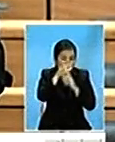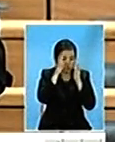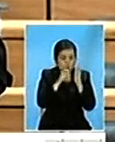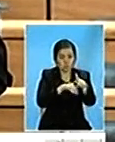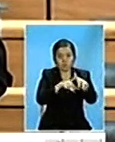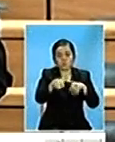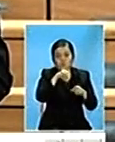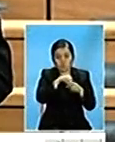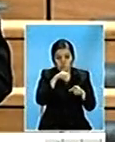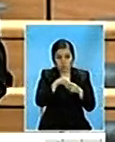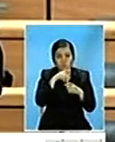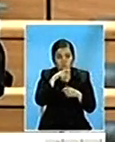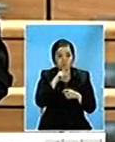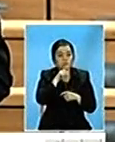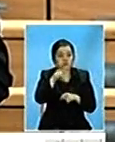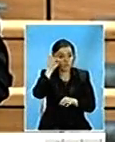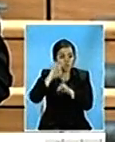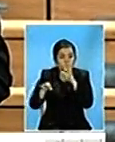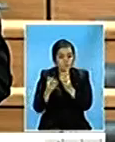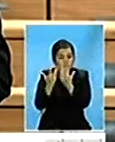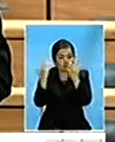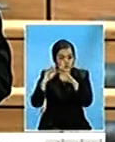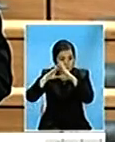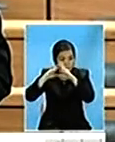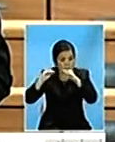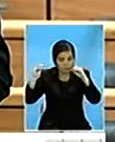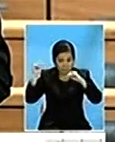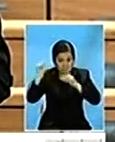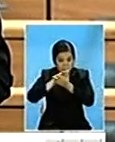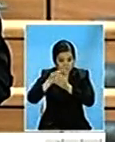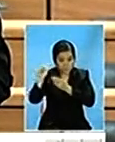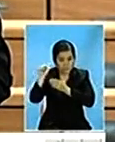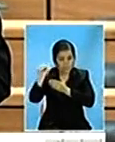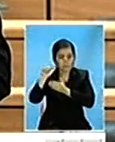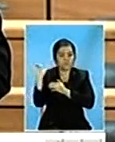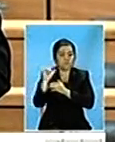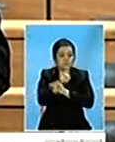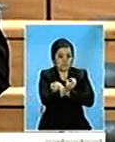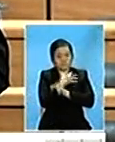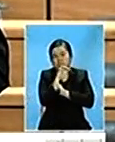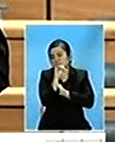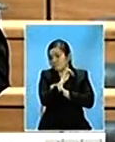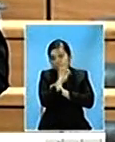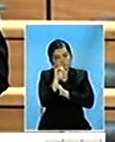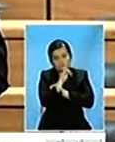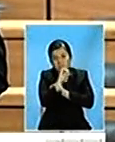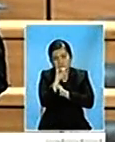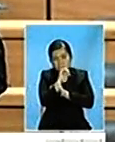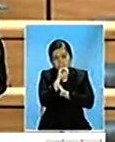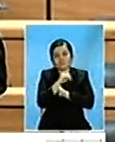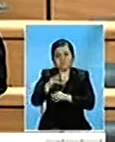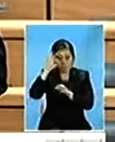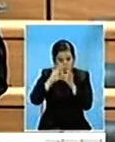าขณะนี้ไฟดับสนิทและยังคำตอบจากเจ้าที่บอกยังครับทั้งจุด